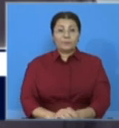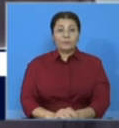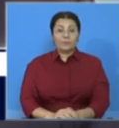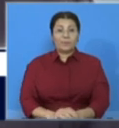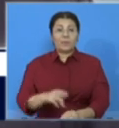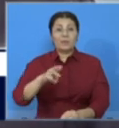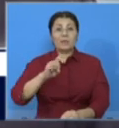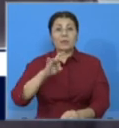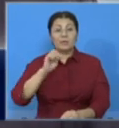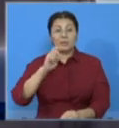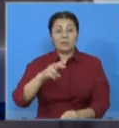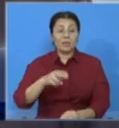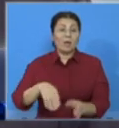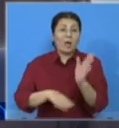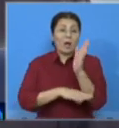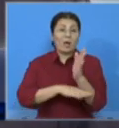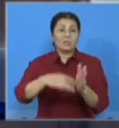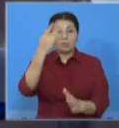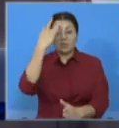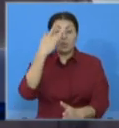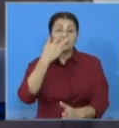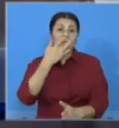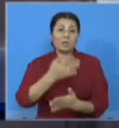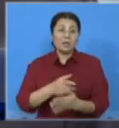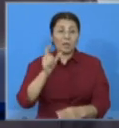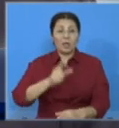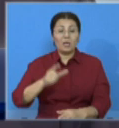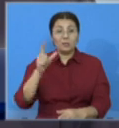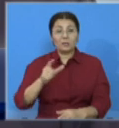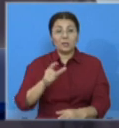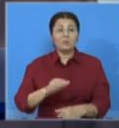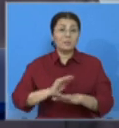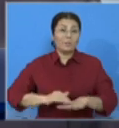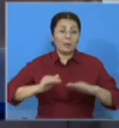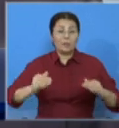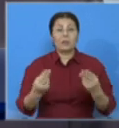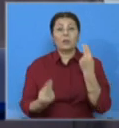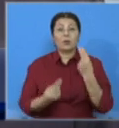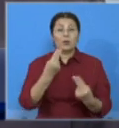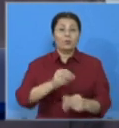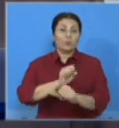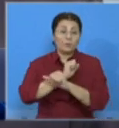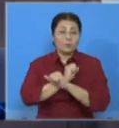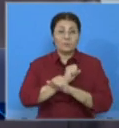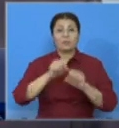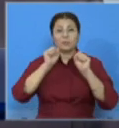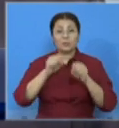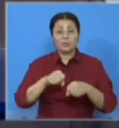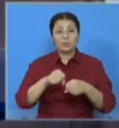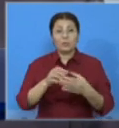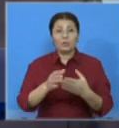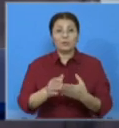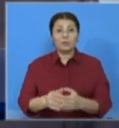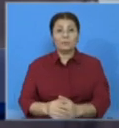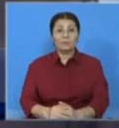екі бастан ол енді жаздай көлеңкесі халыққа әлемет көңіл күй сыйлайды.